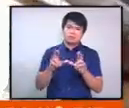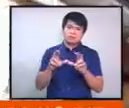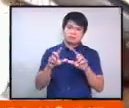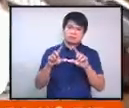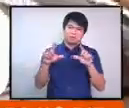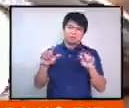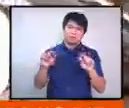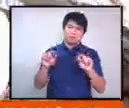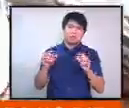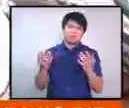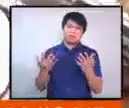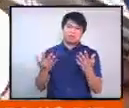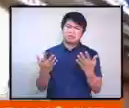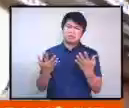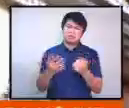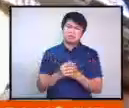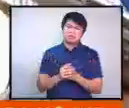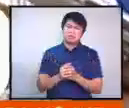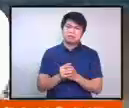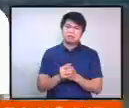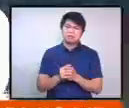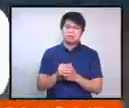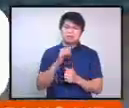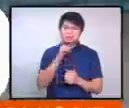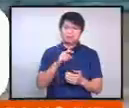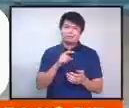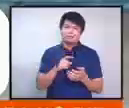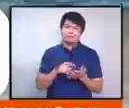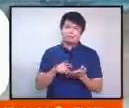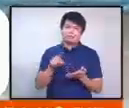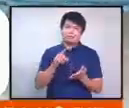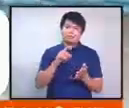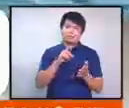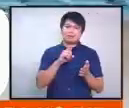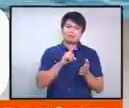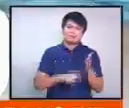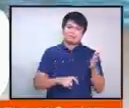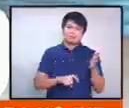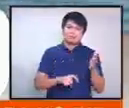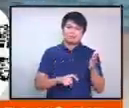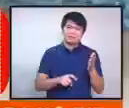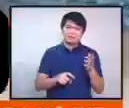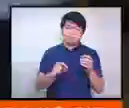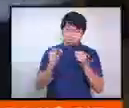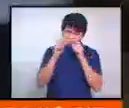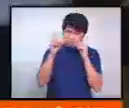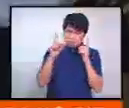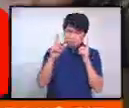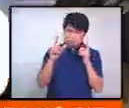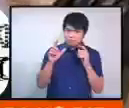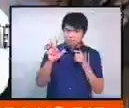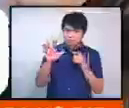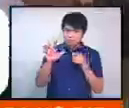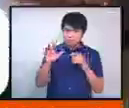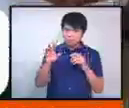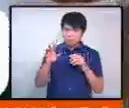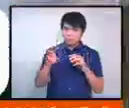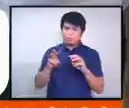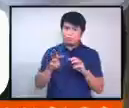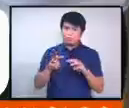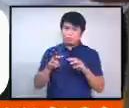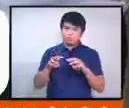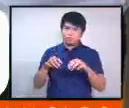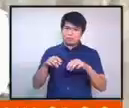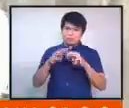nagbabayad ng buwis. Pero ang mas nakakagulat ay ang 5 mga warehouse na may lamang